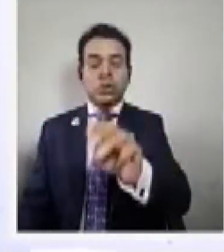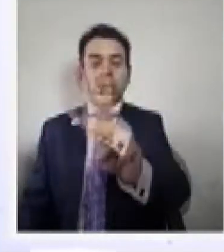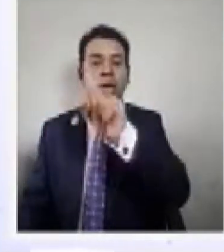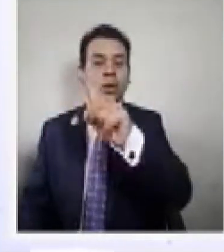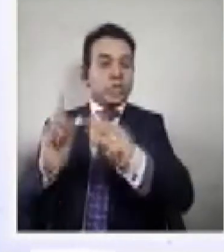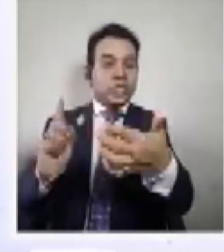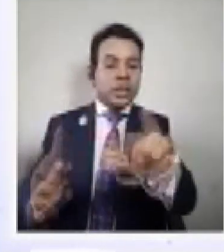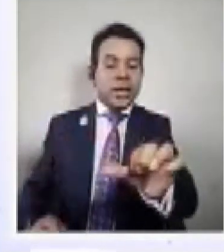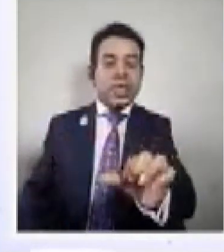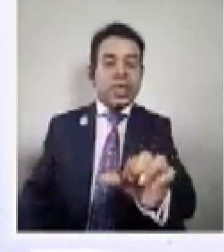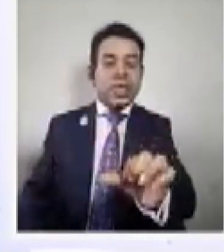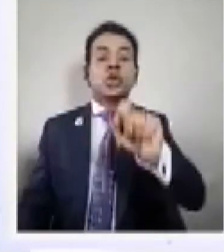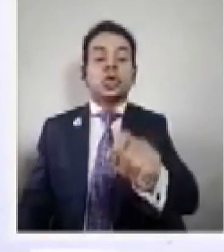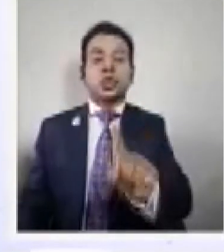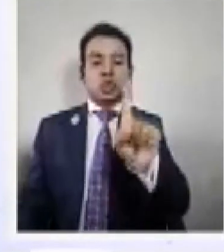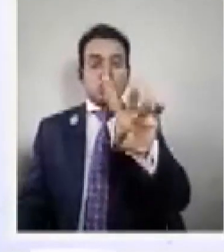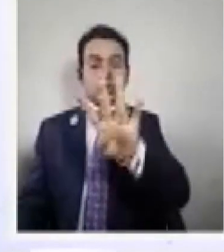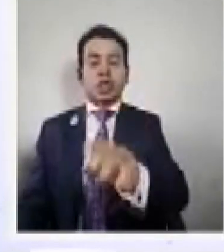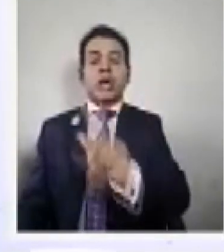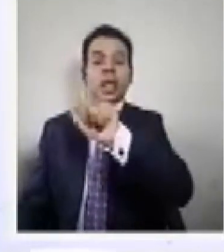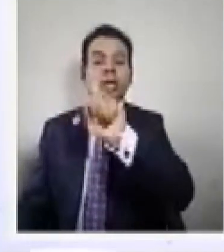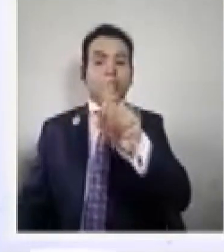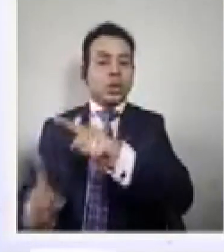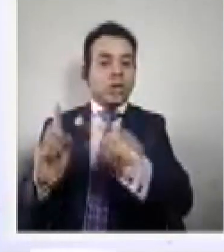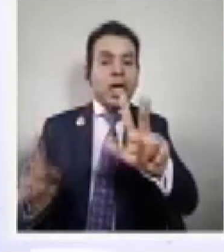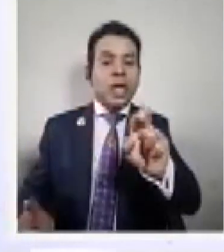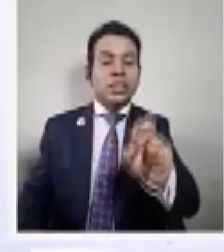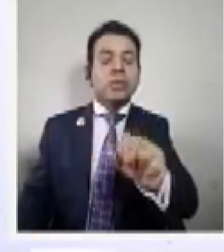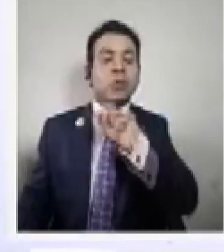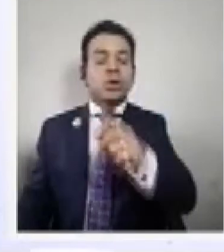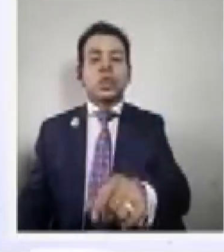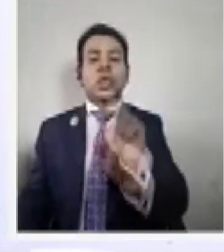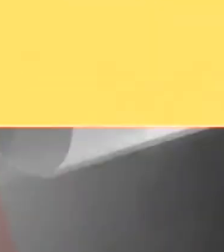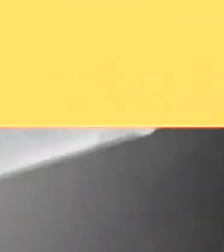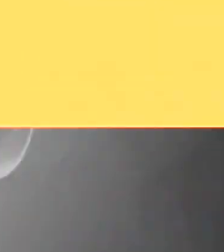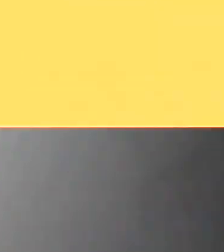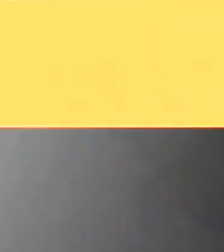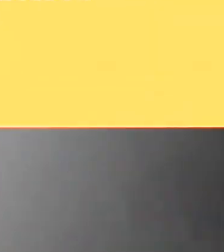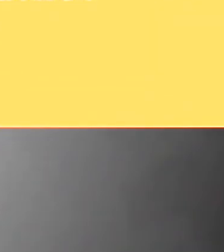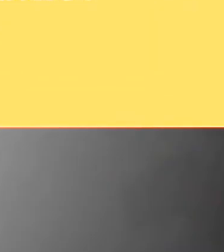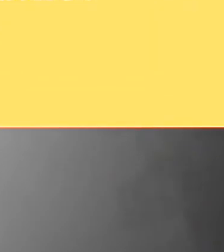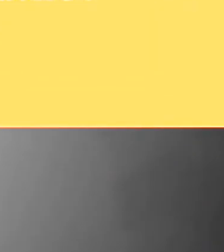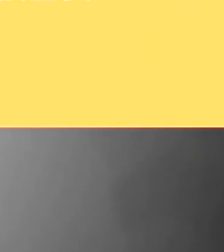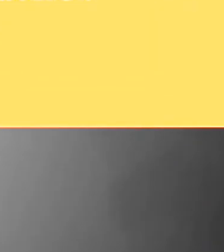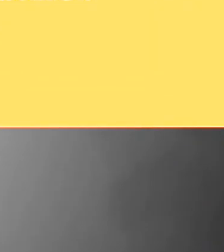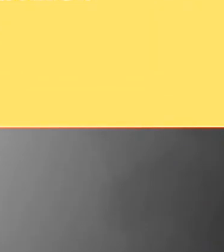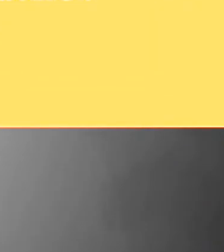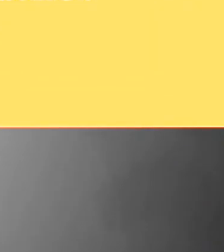61 থেকে 70 80 বছর 8 জন, এবং 81 থেকে 90 বছরের 1 জন।